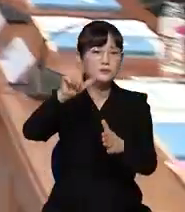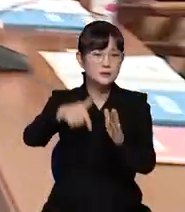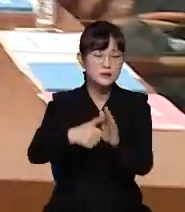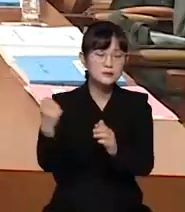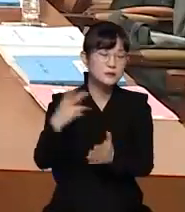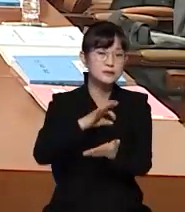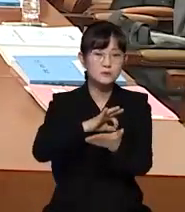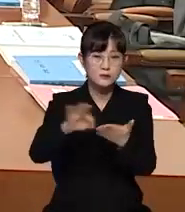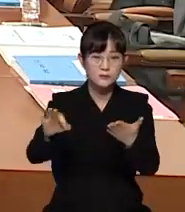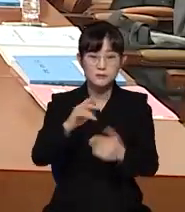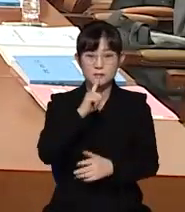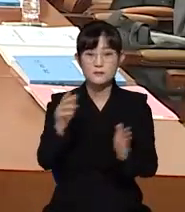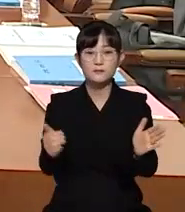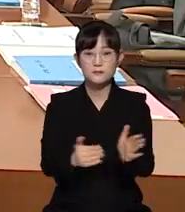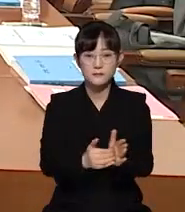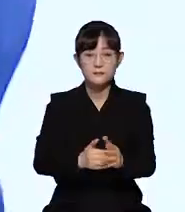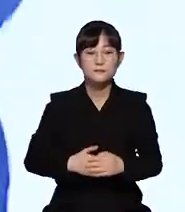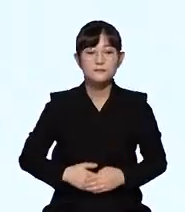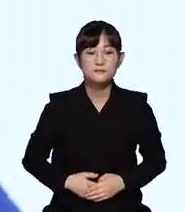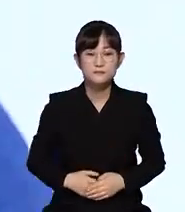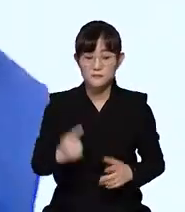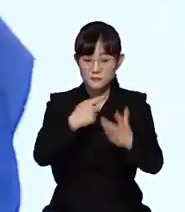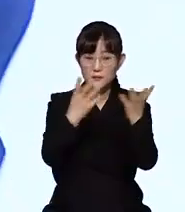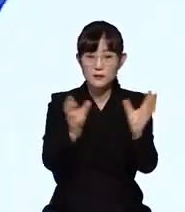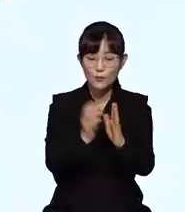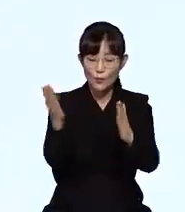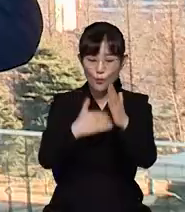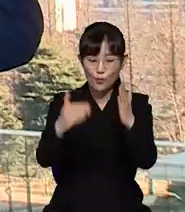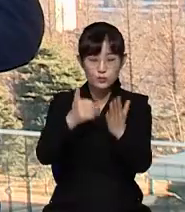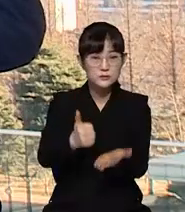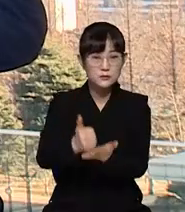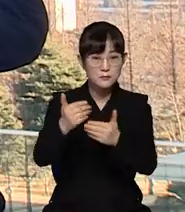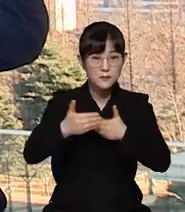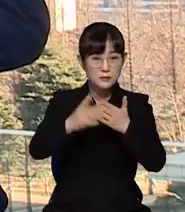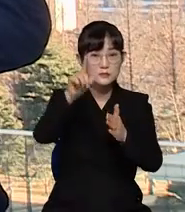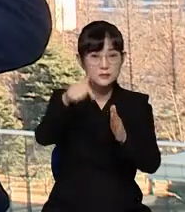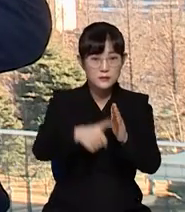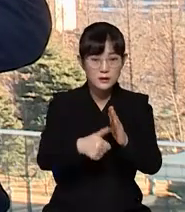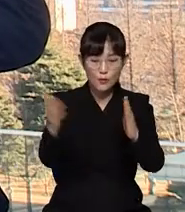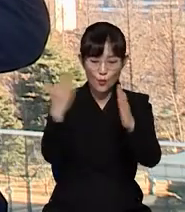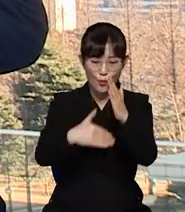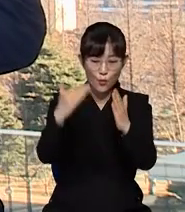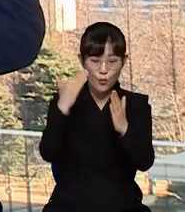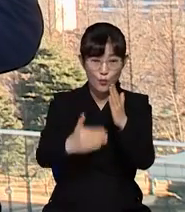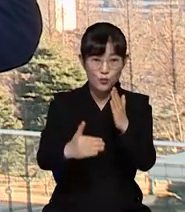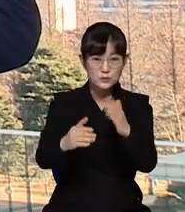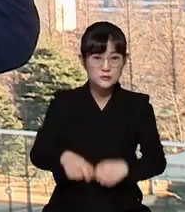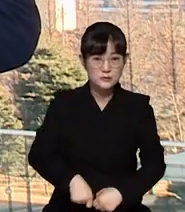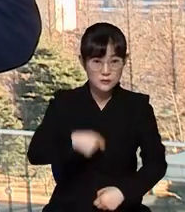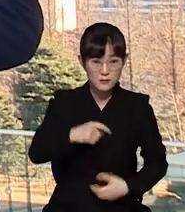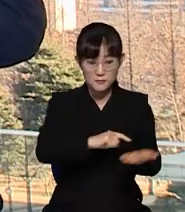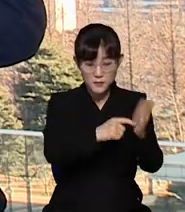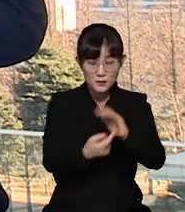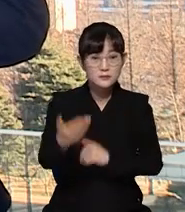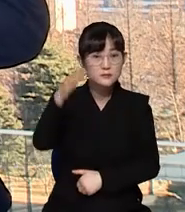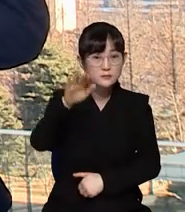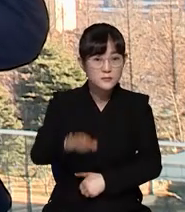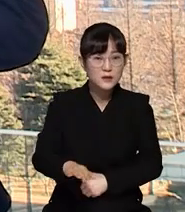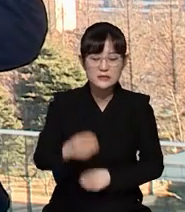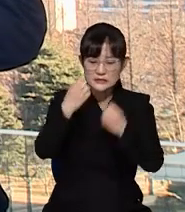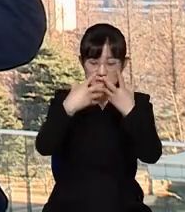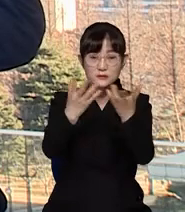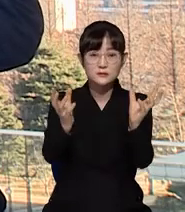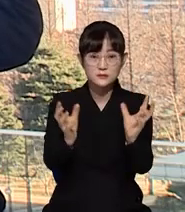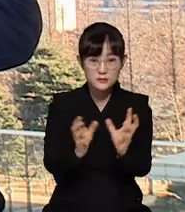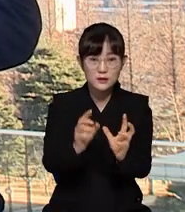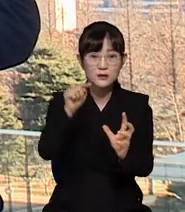도입하겠다고 말했습니다 민주당이 공천 과정에서 최대한 공정성을 확보하겠다고 나섰지만 제 3지대의